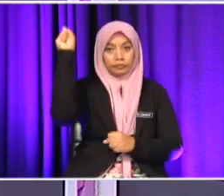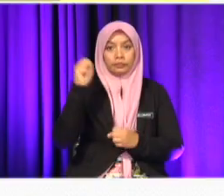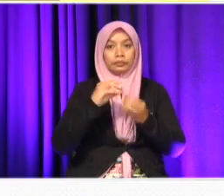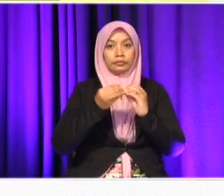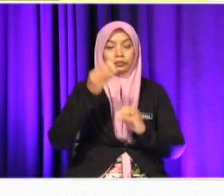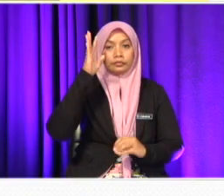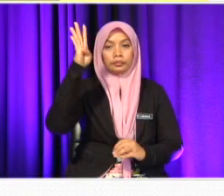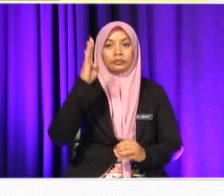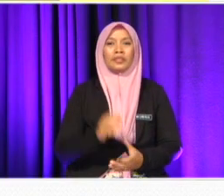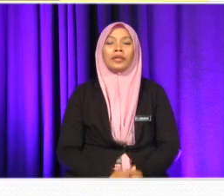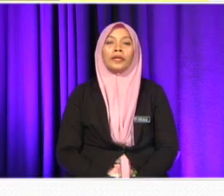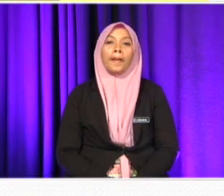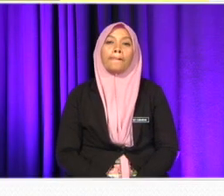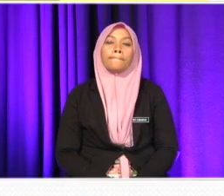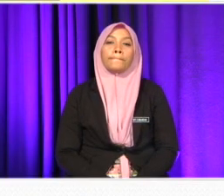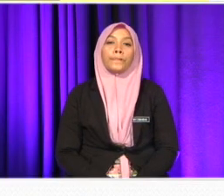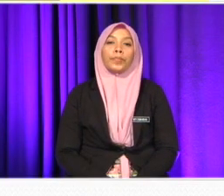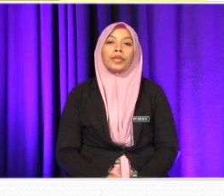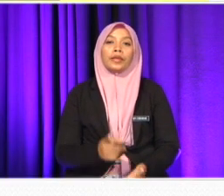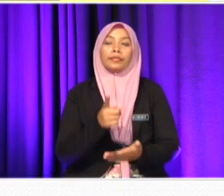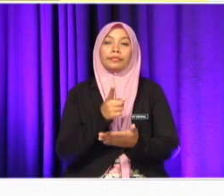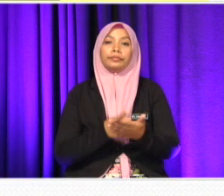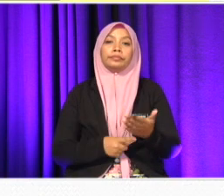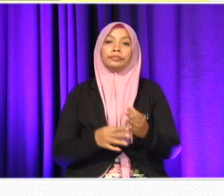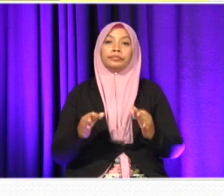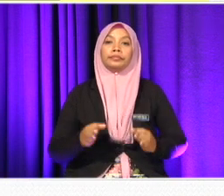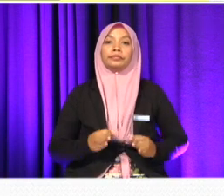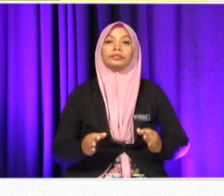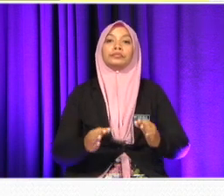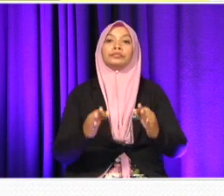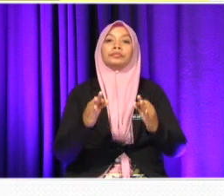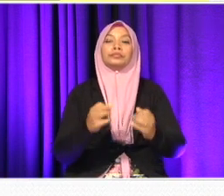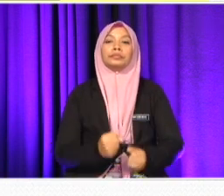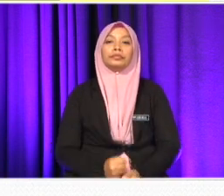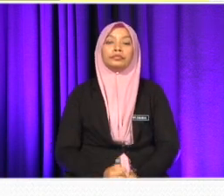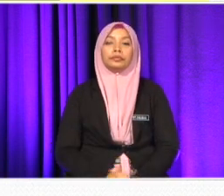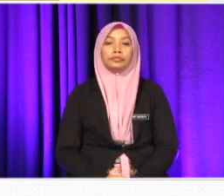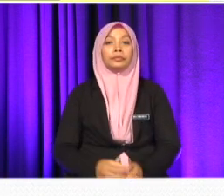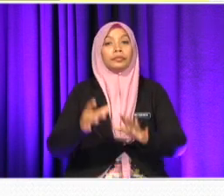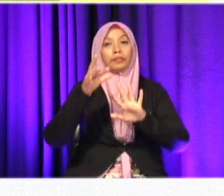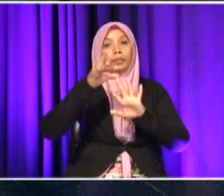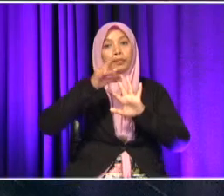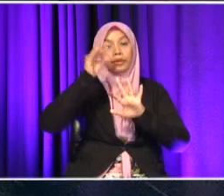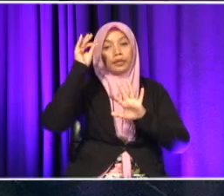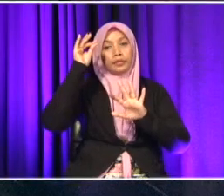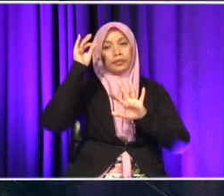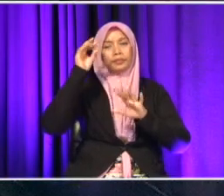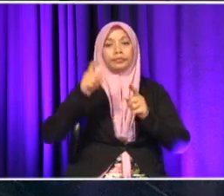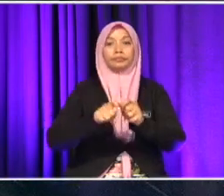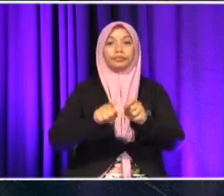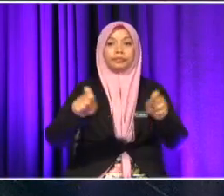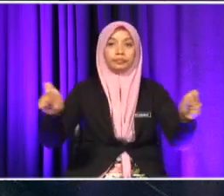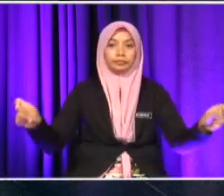fakta yang mempengaruhi pemisahan pemilihan lokasi Oh ini saya ada pengalaman